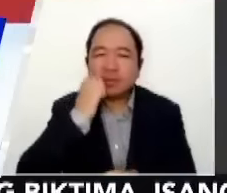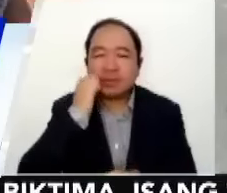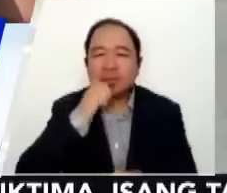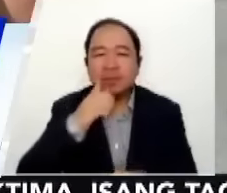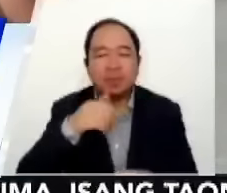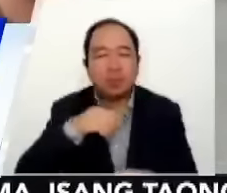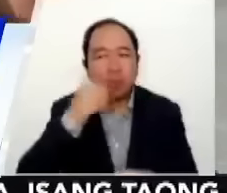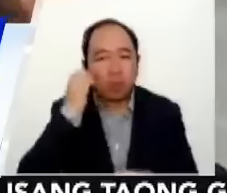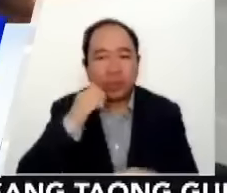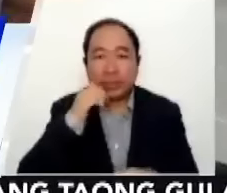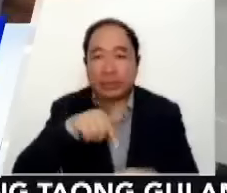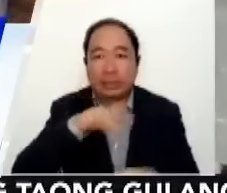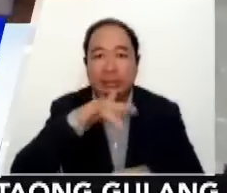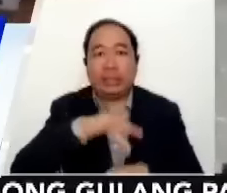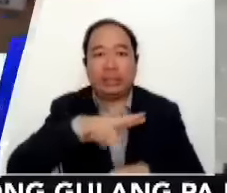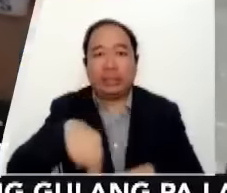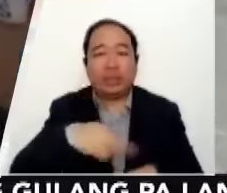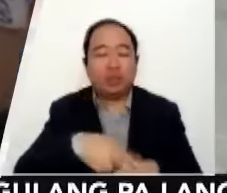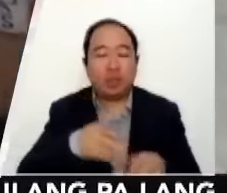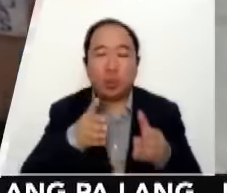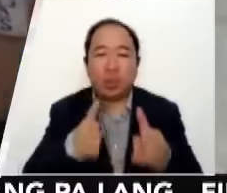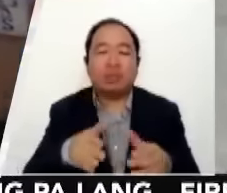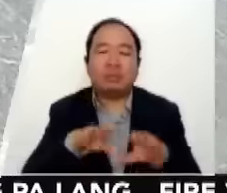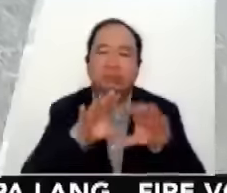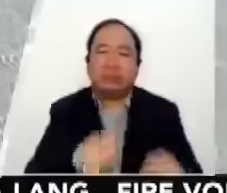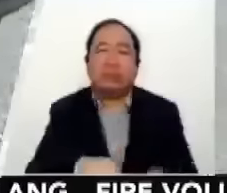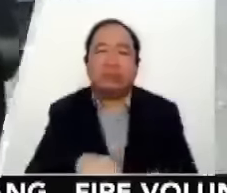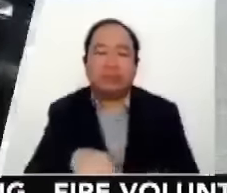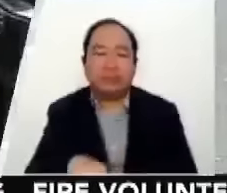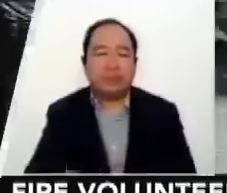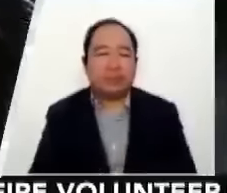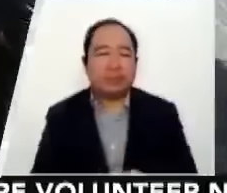nahuhuli. Para sa GMA Integrated